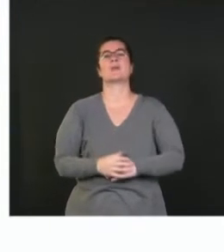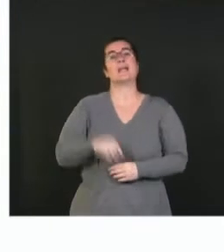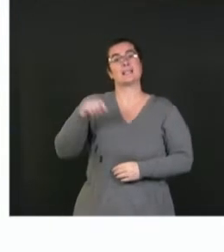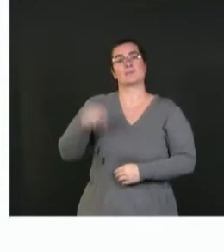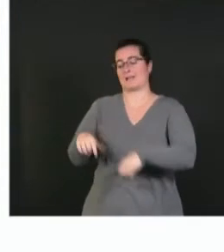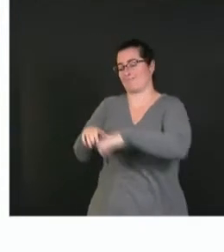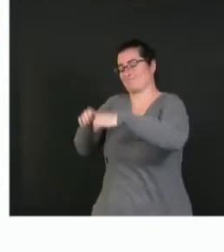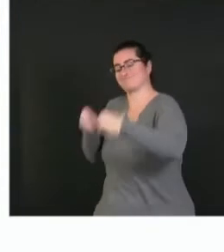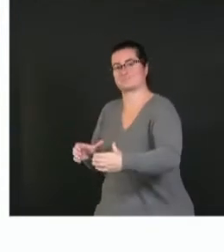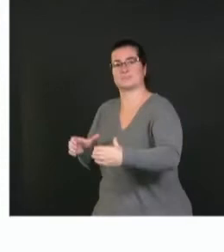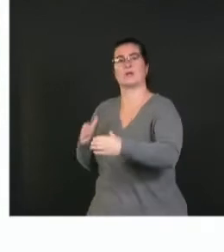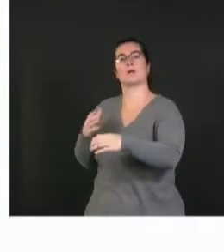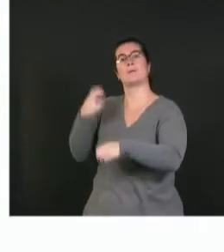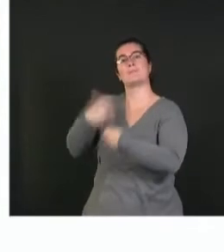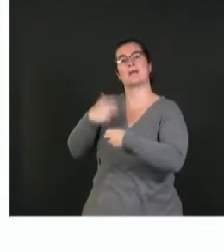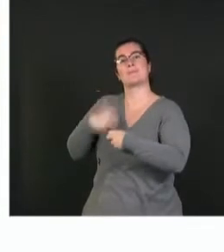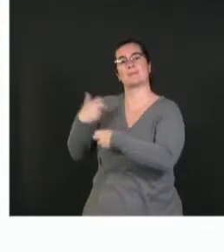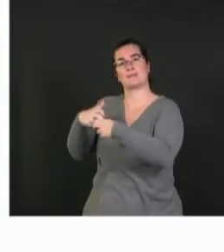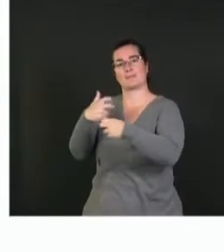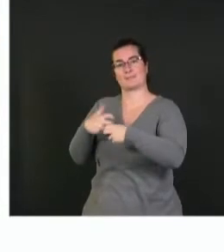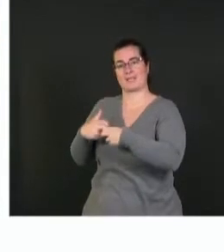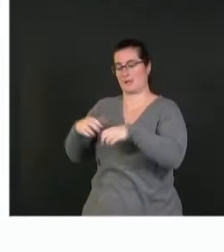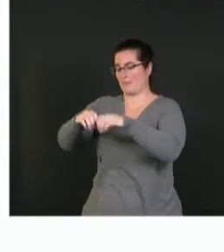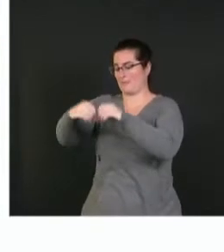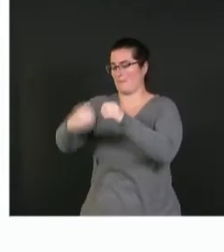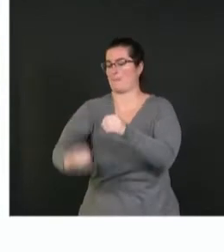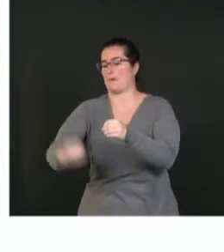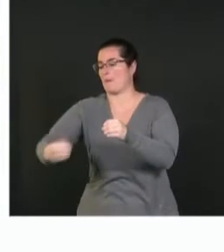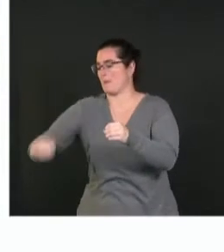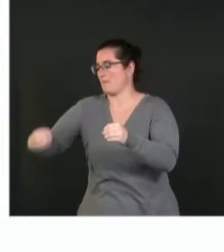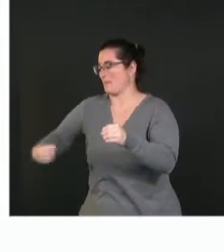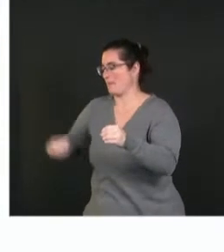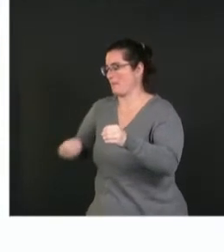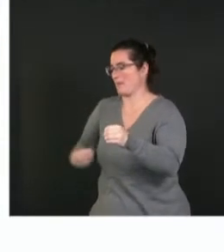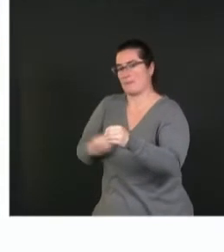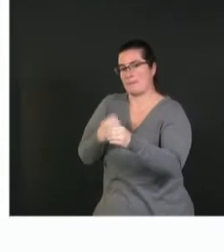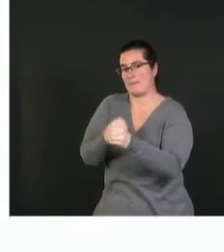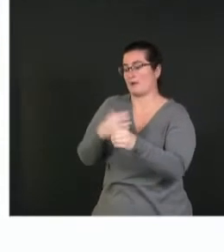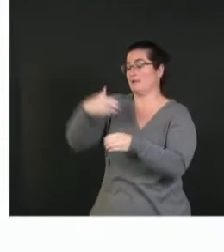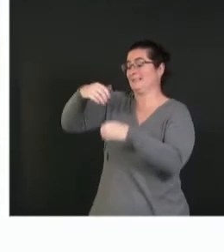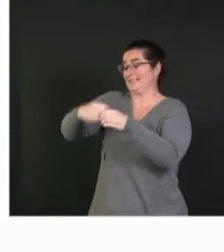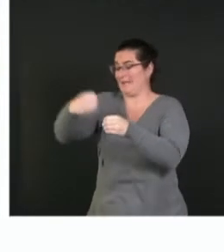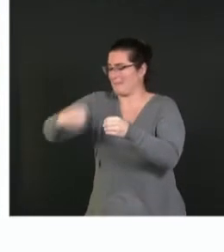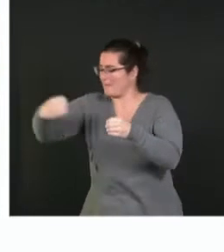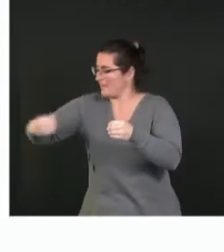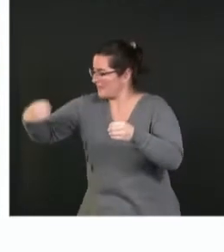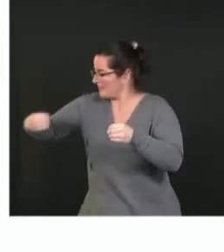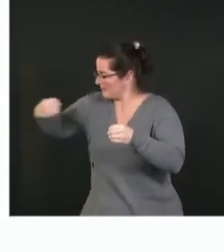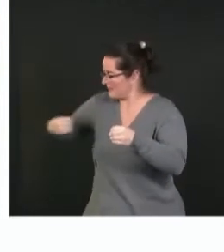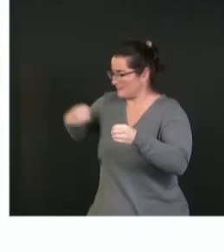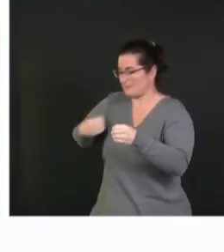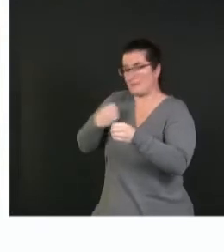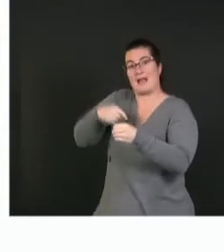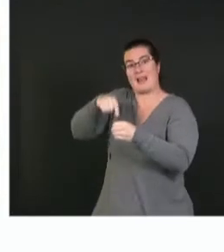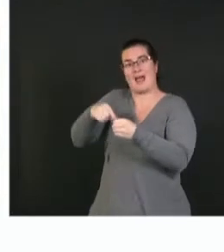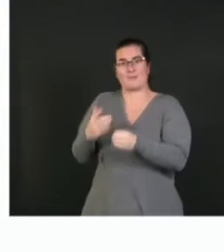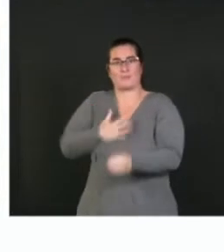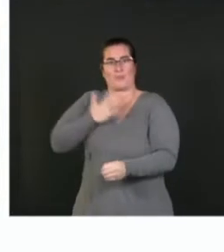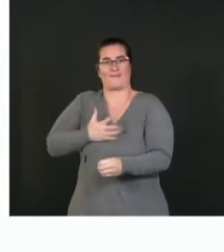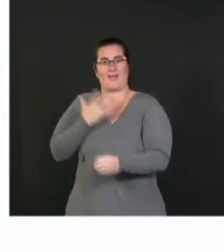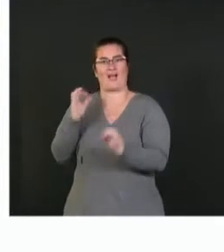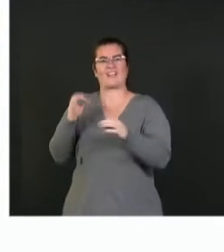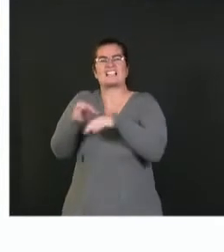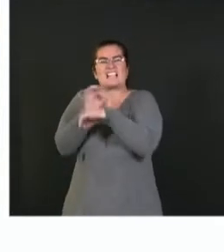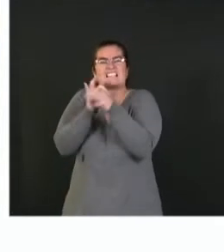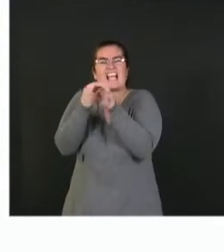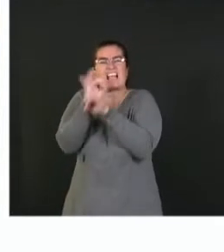partir des tronçons de bois que l'on a gardés sur place. Donc, comme... on va dire habitat pour les insectes, c'est à peu près ce qu'on peut faire de